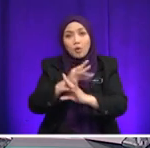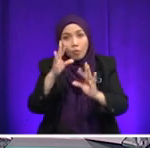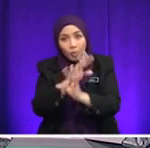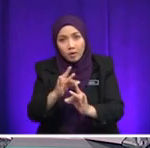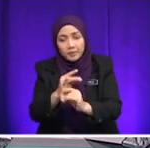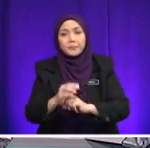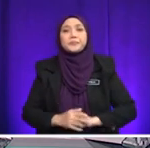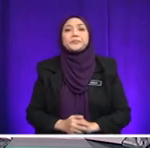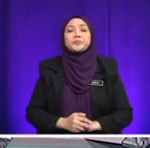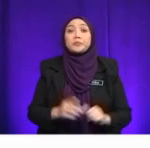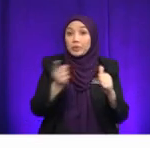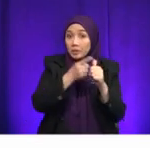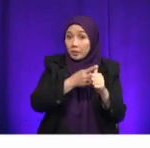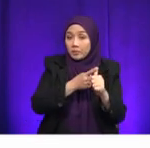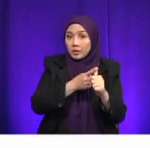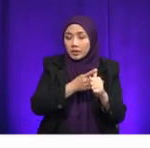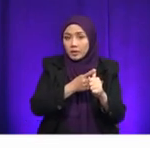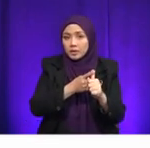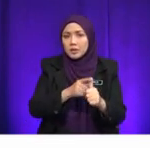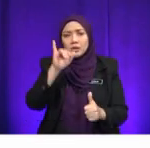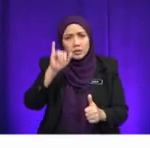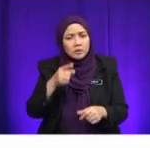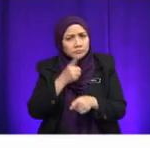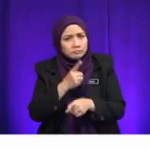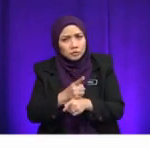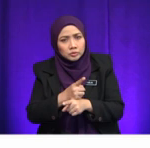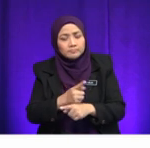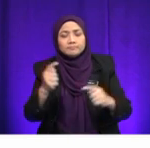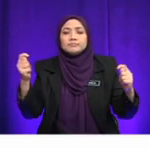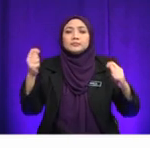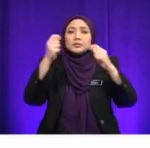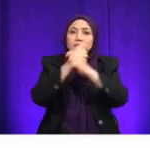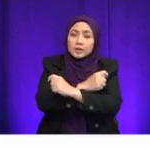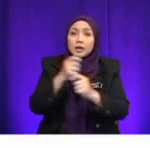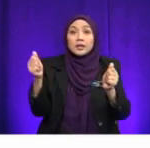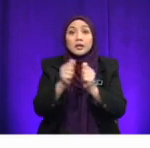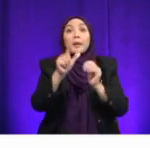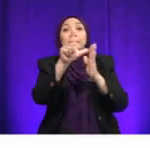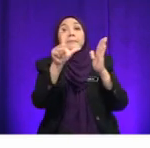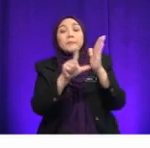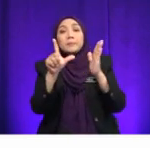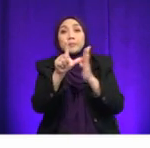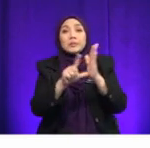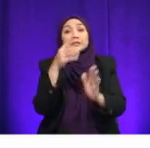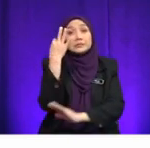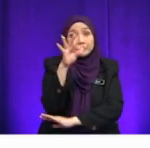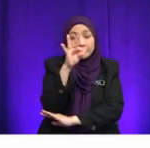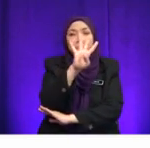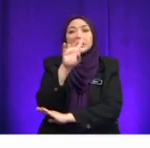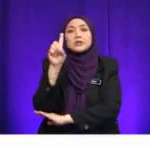ialah penyerahan serawa ini sebenarnya adalah bertentangan dengan perlombaan 1941